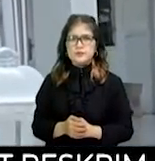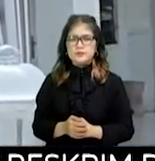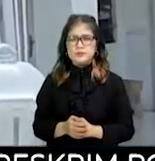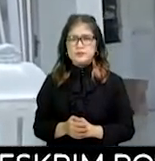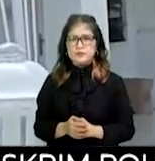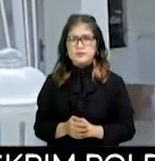hai hai